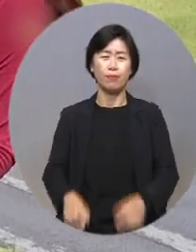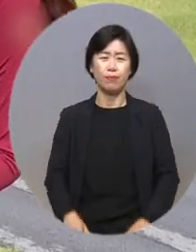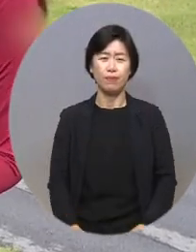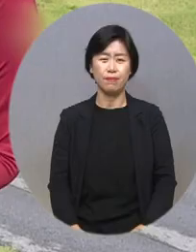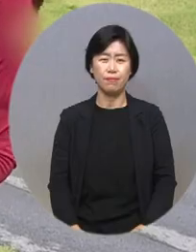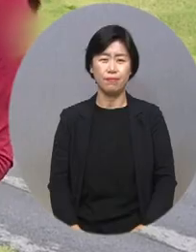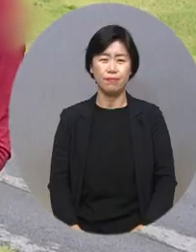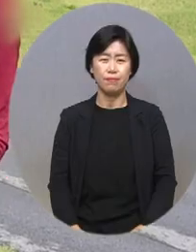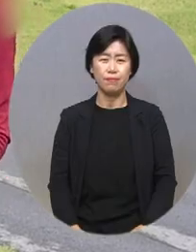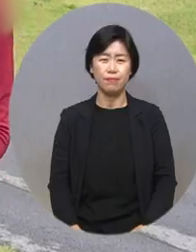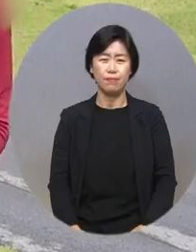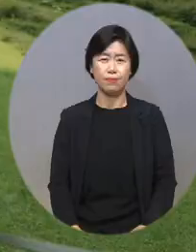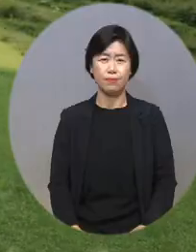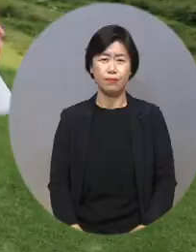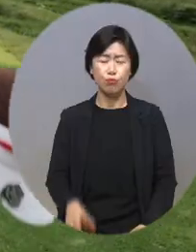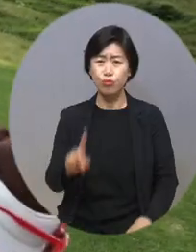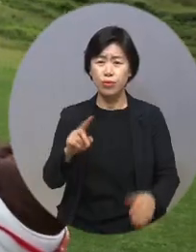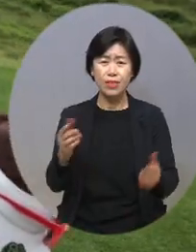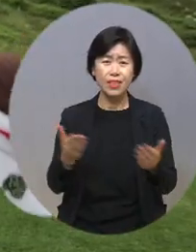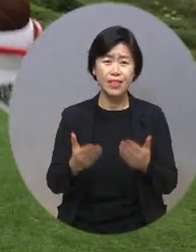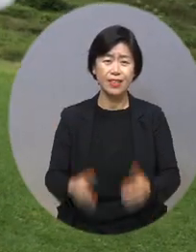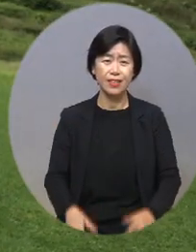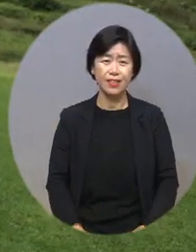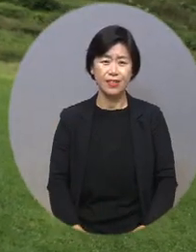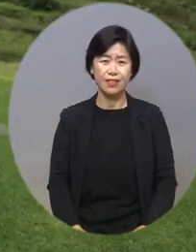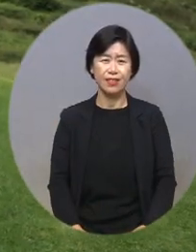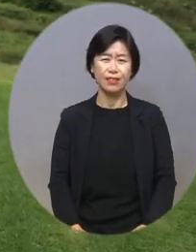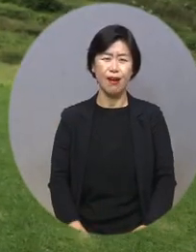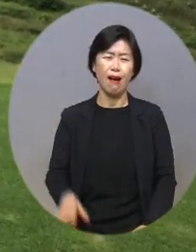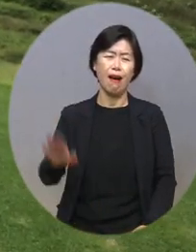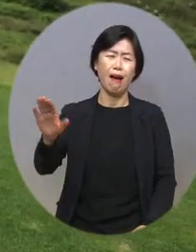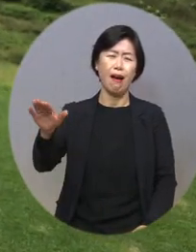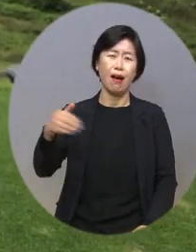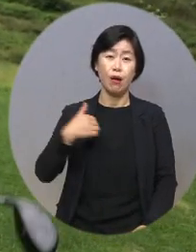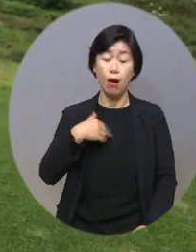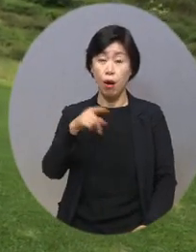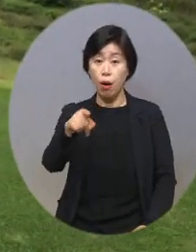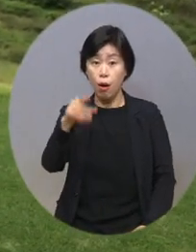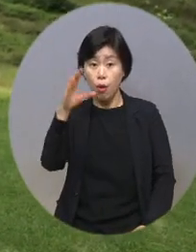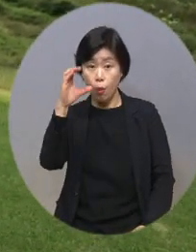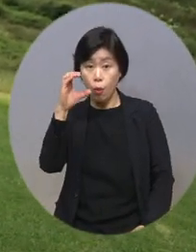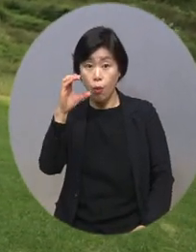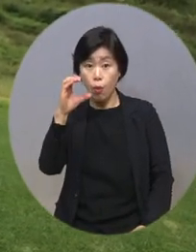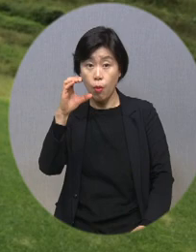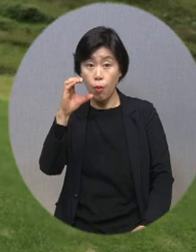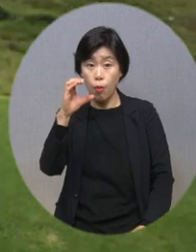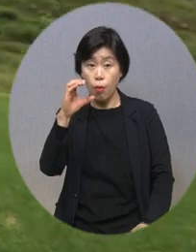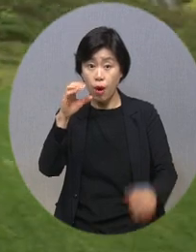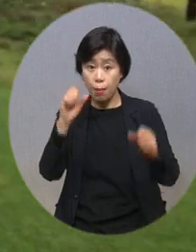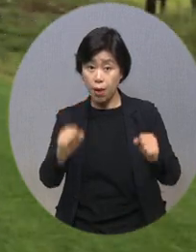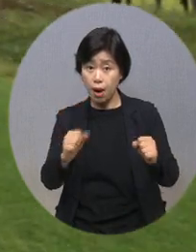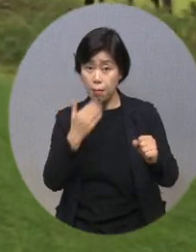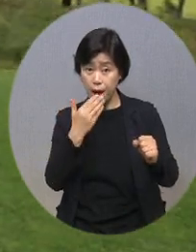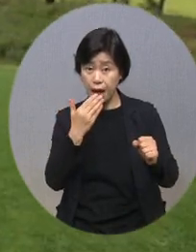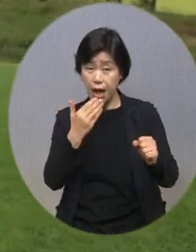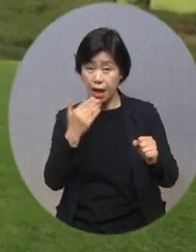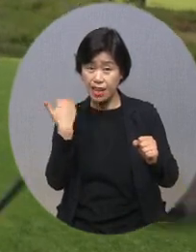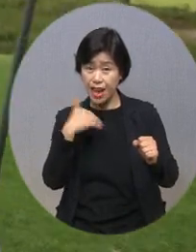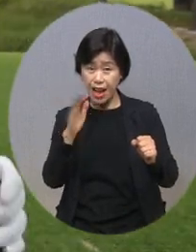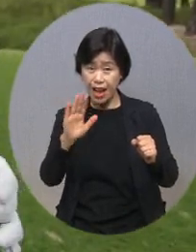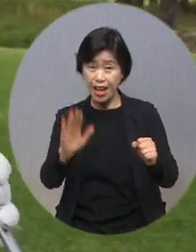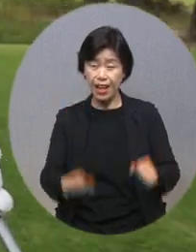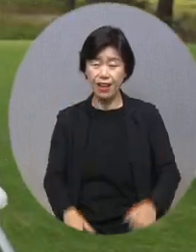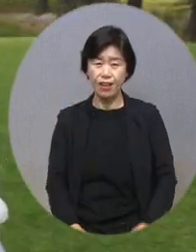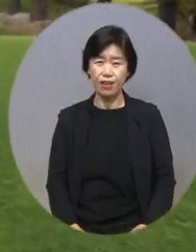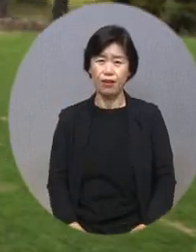나오지 마. 머선 일이고. 오빠! 머선 일이고. 오빠 저기 볼은 살아있죠? 살아있을 것 같은데. 그럼 오빠가